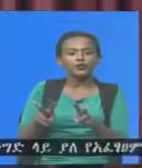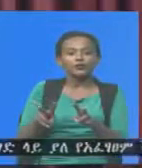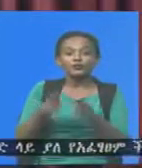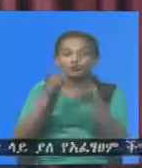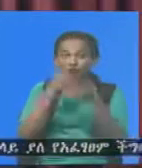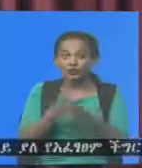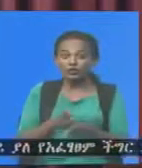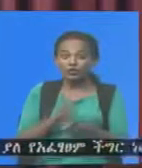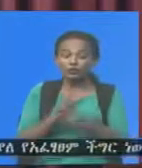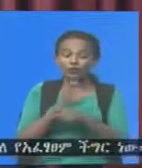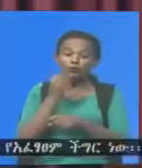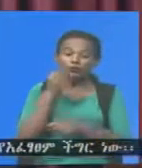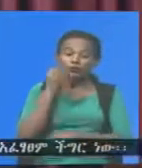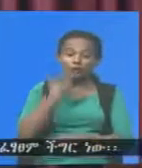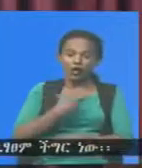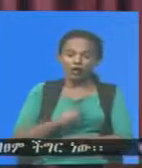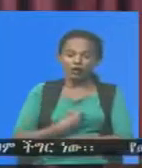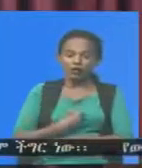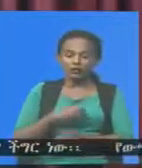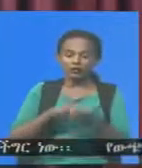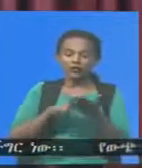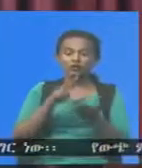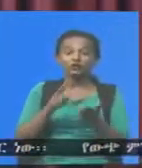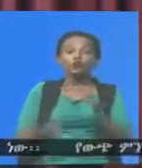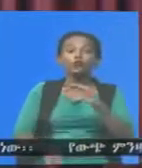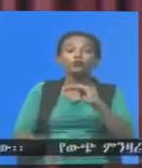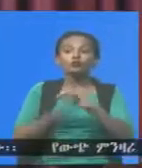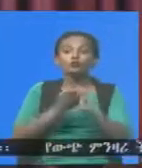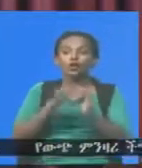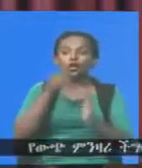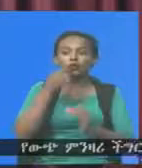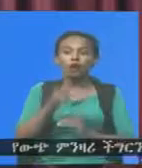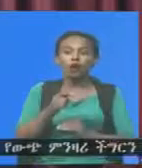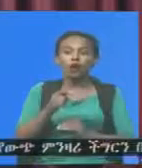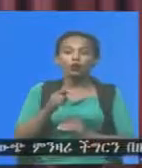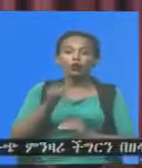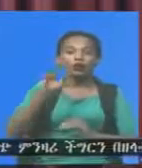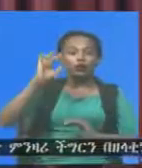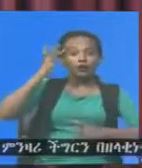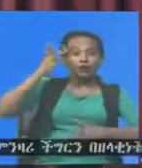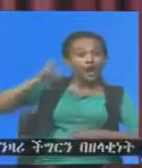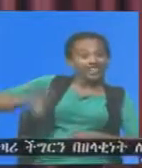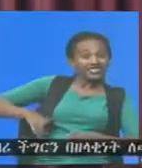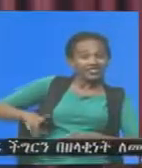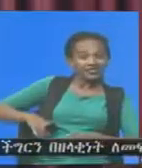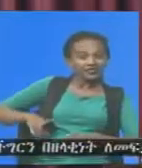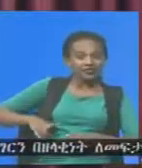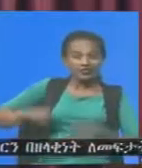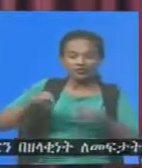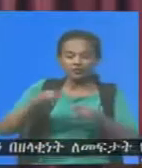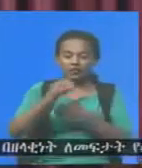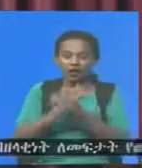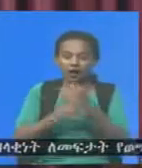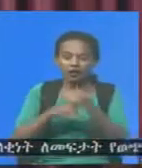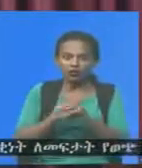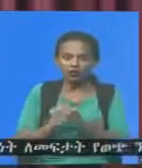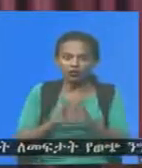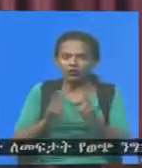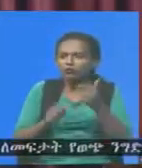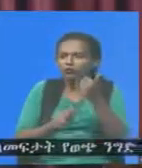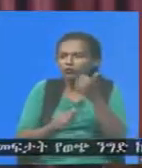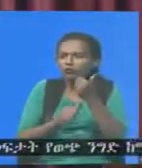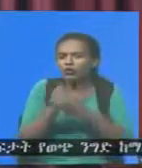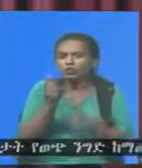የተከበሩ የምክር ቤት አባል እንዳነሱት ይሄ ሙስና የሚባለው ካንሰር እዚህ ሀገር ውስጥ አደገኛ ችግር እያመጣ ነው ያለው።